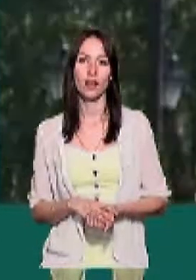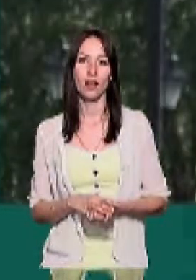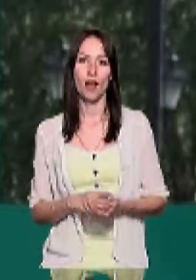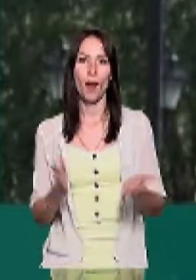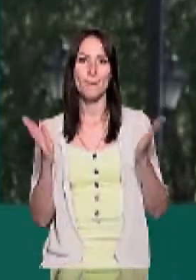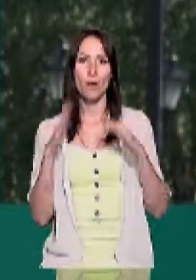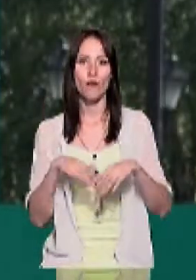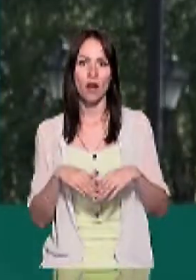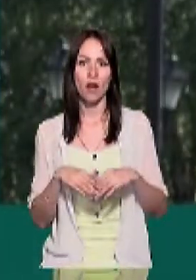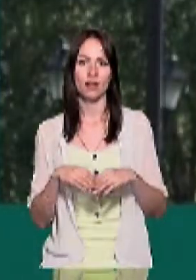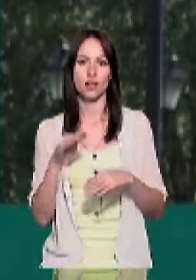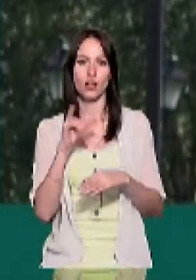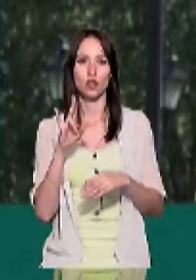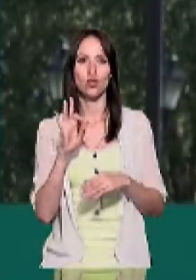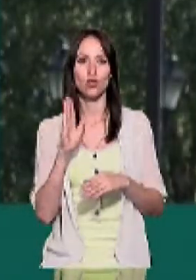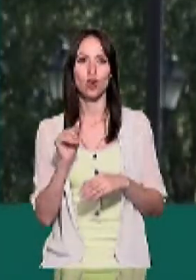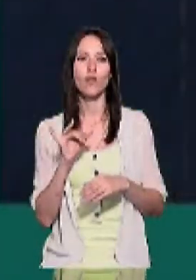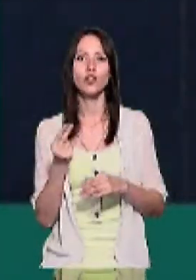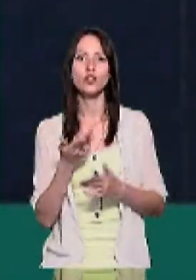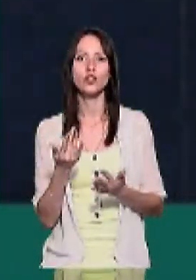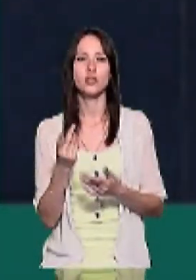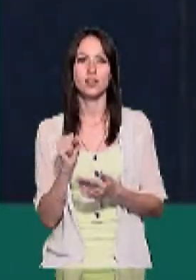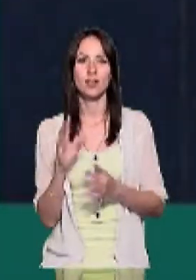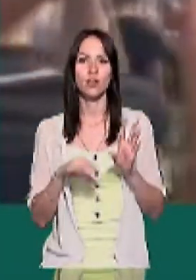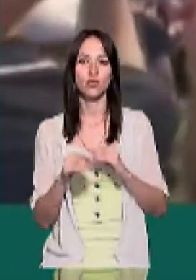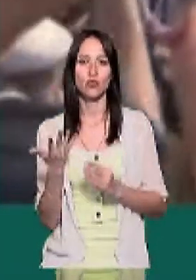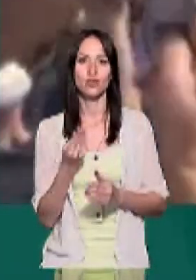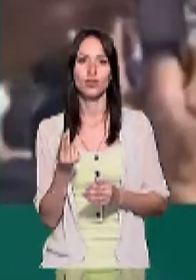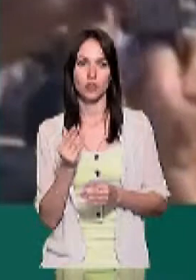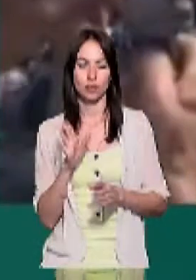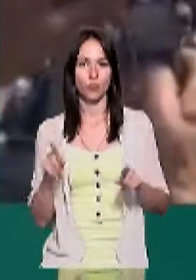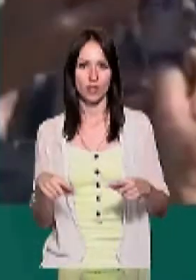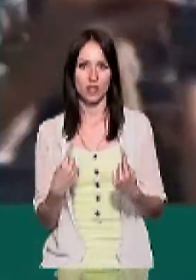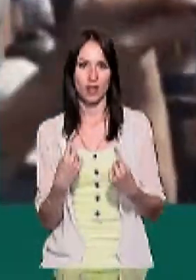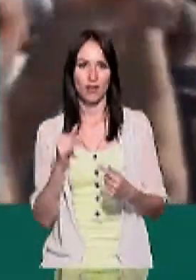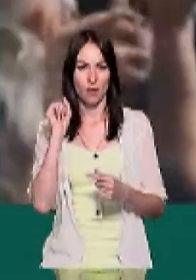Повалення погруддя Жукова. Чиїм коштом відновлять пам'ятник?